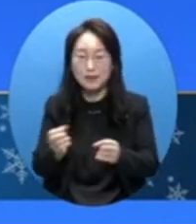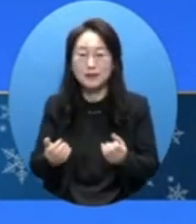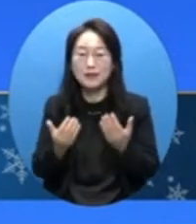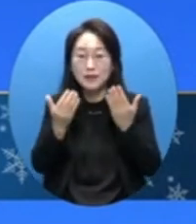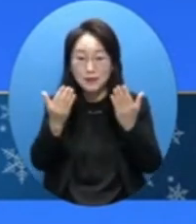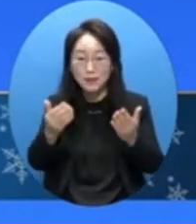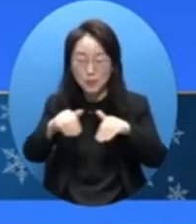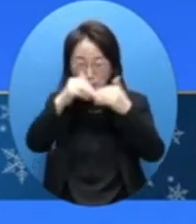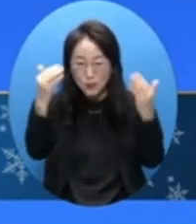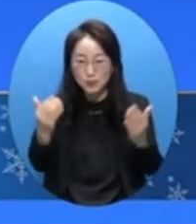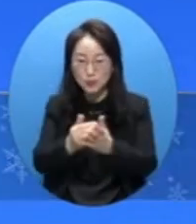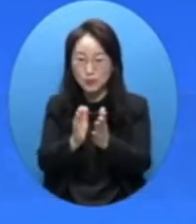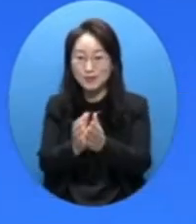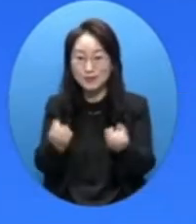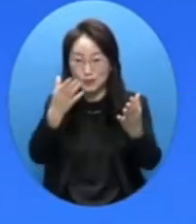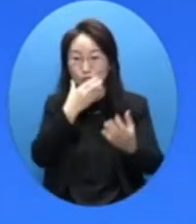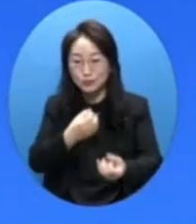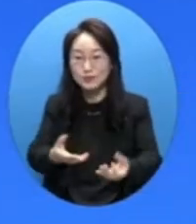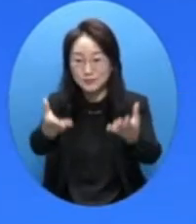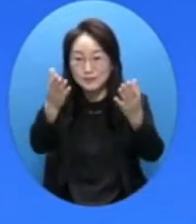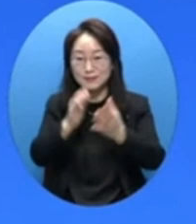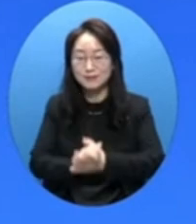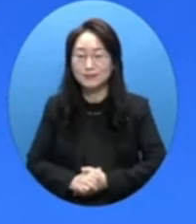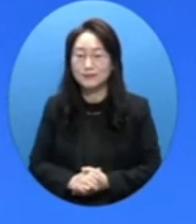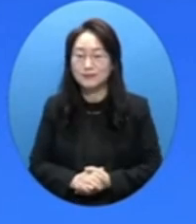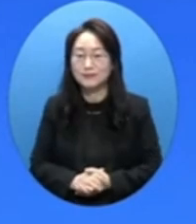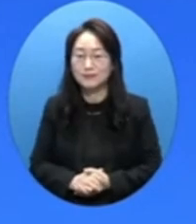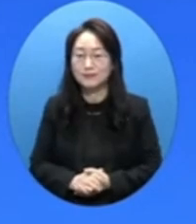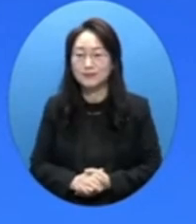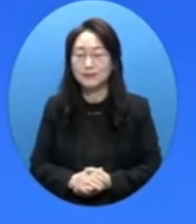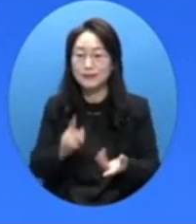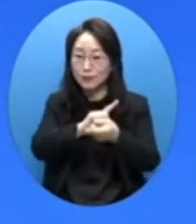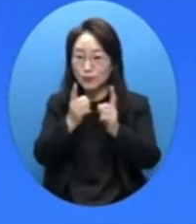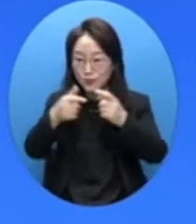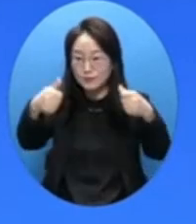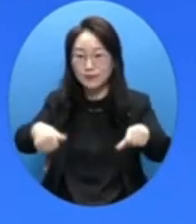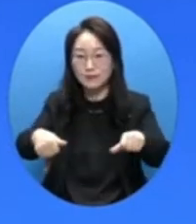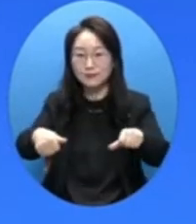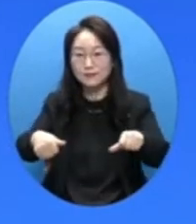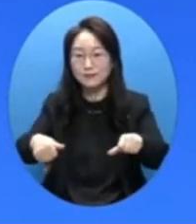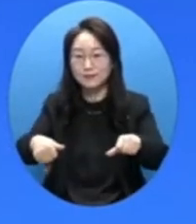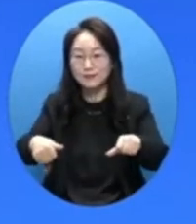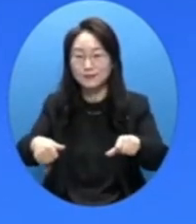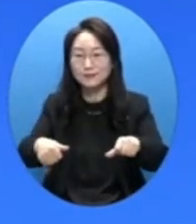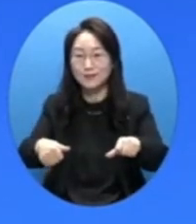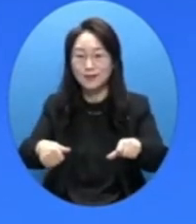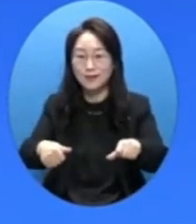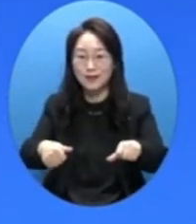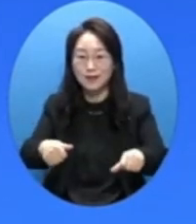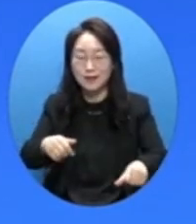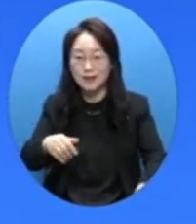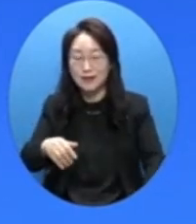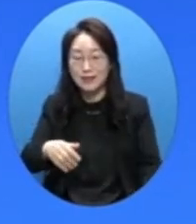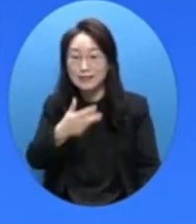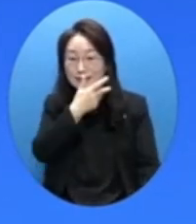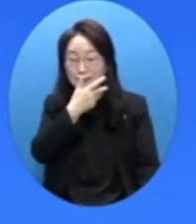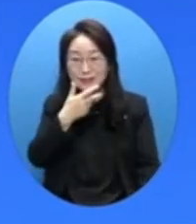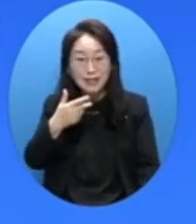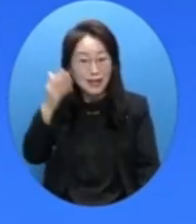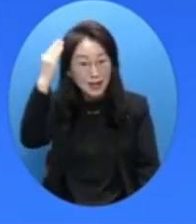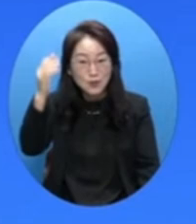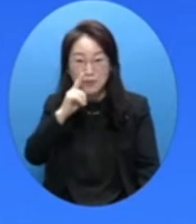모두를 환영하고 축복합니다 인사 나누겠습니다 영어로 한번 하고 한국말 한 번